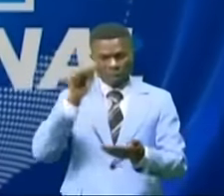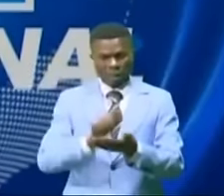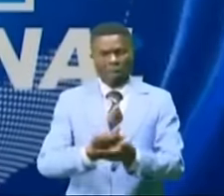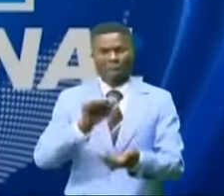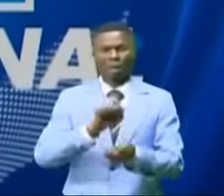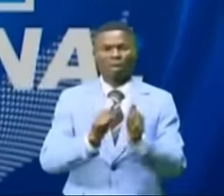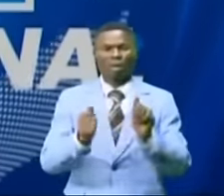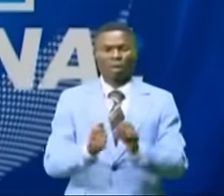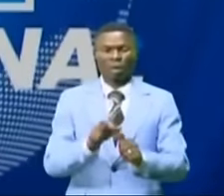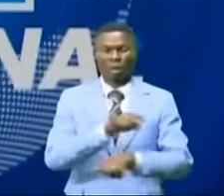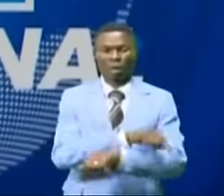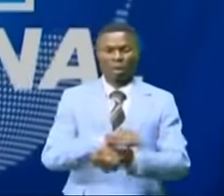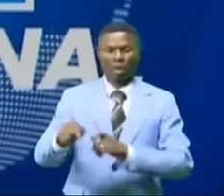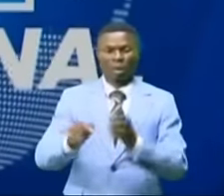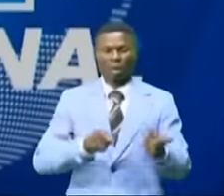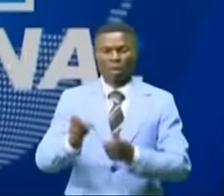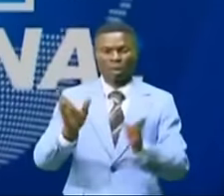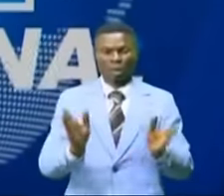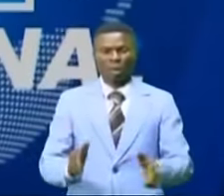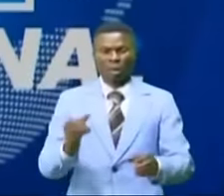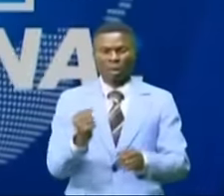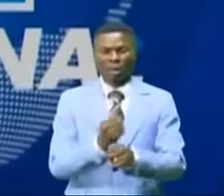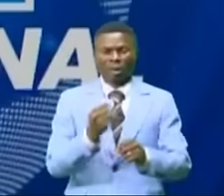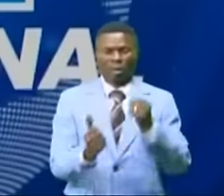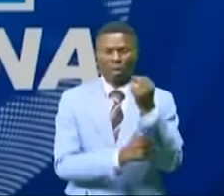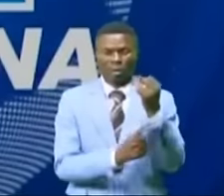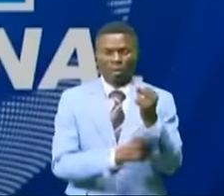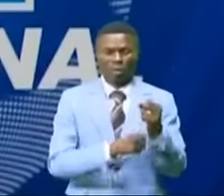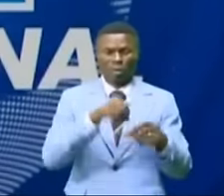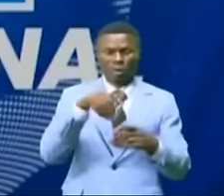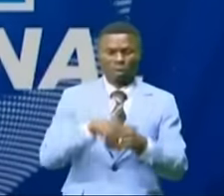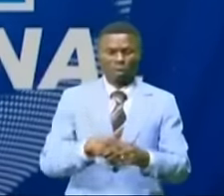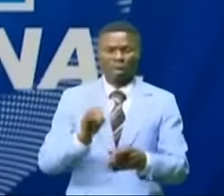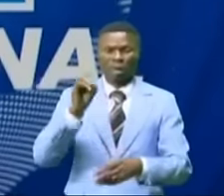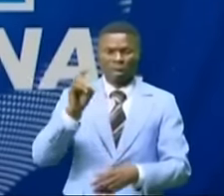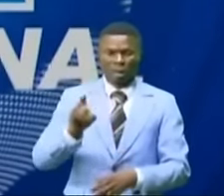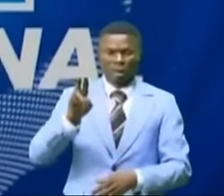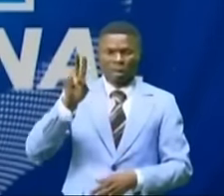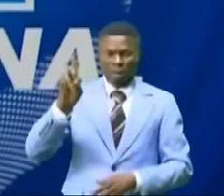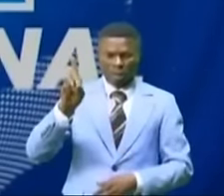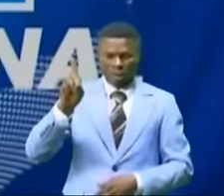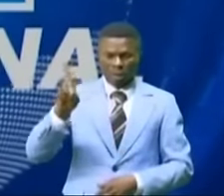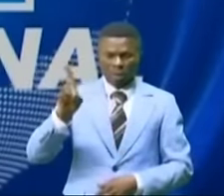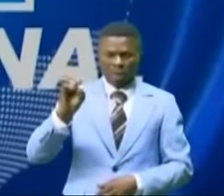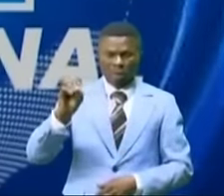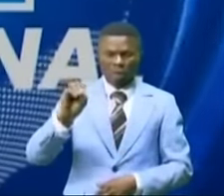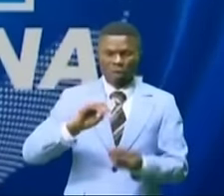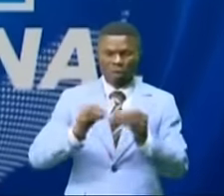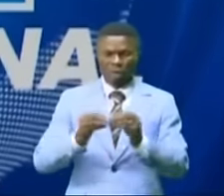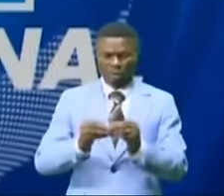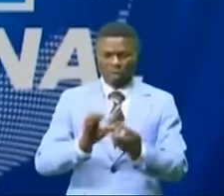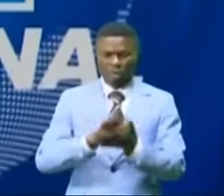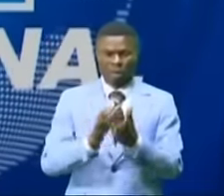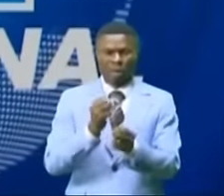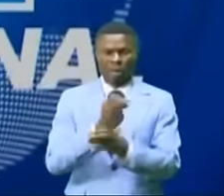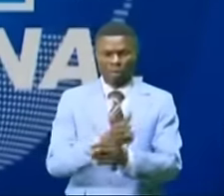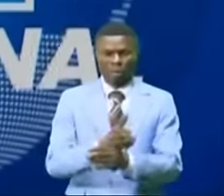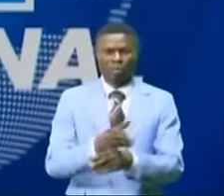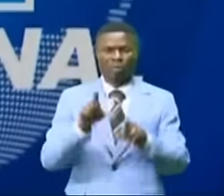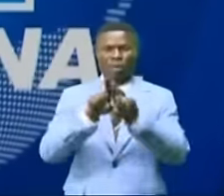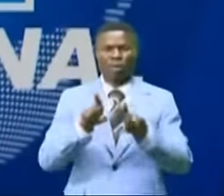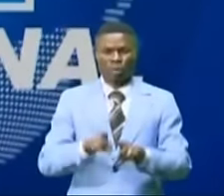situation administrative des personnes œuvrant à la douane sans matricule a été régularisée,